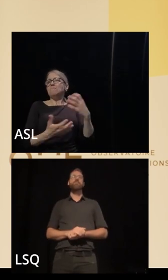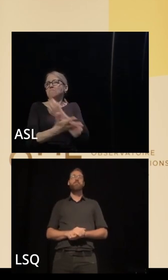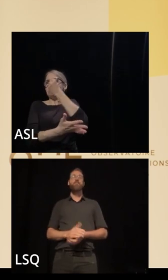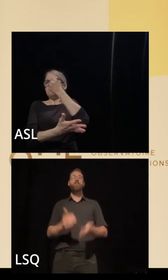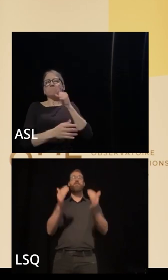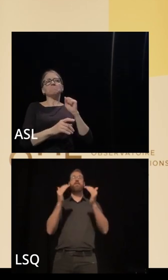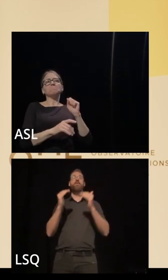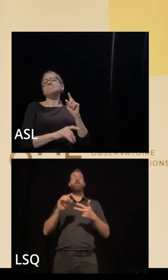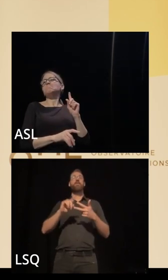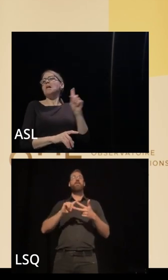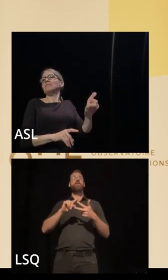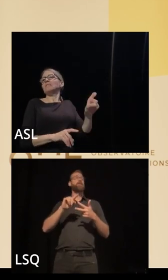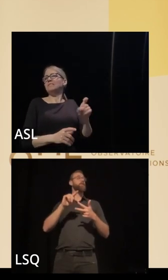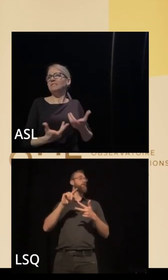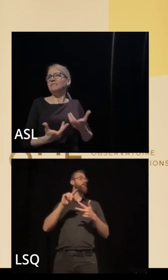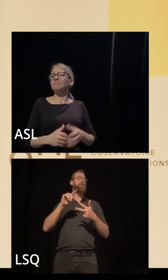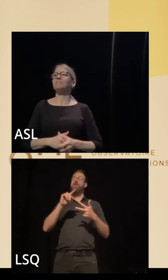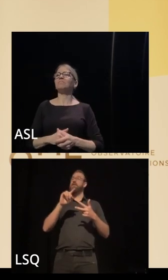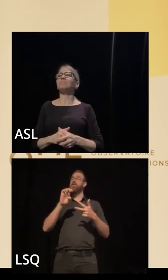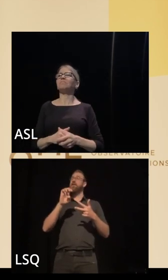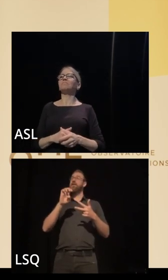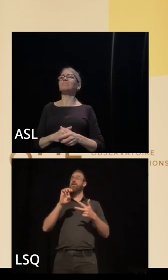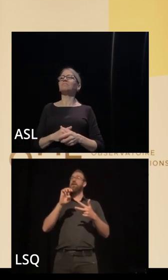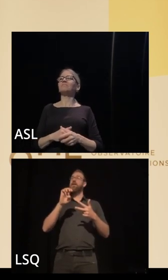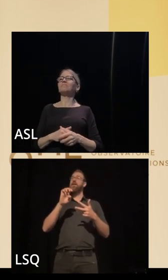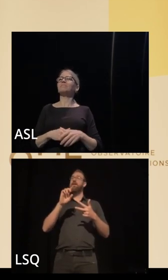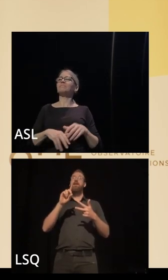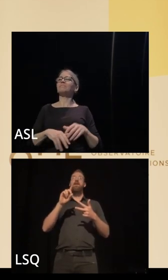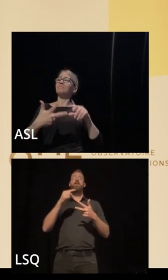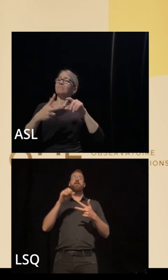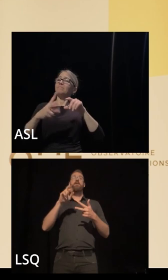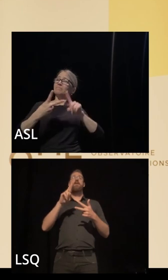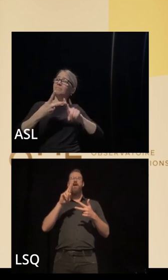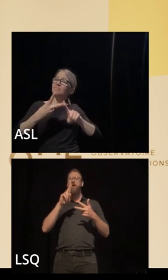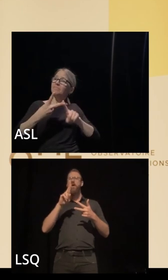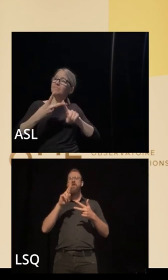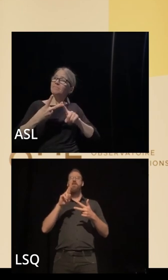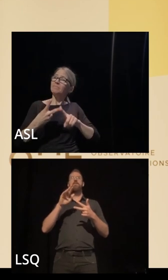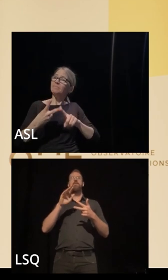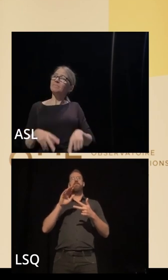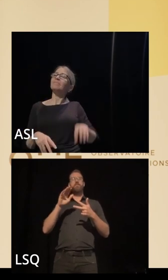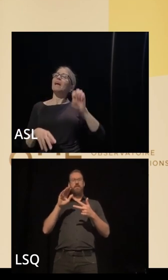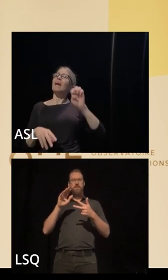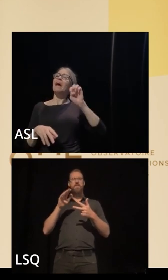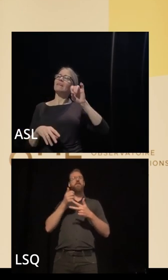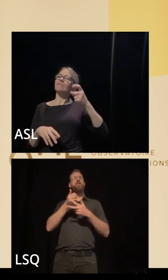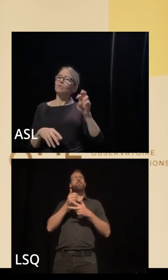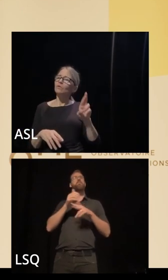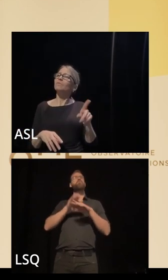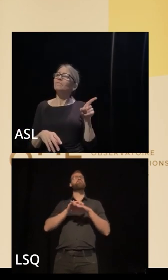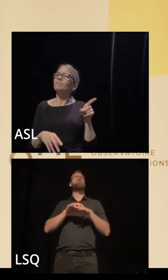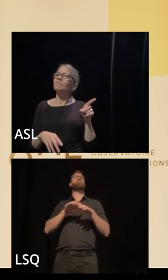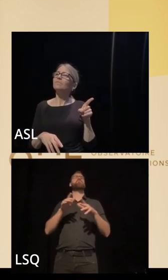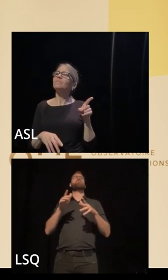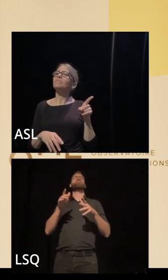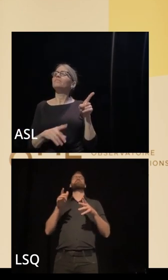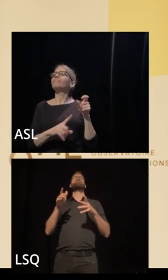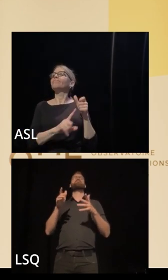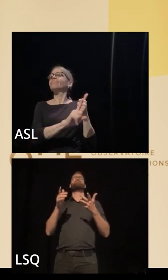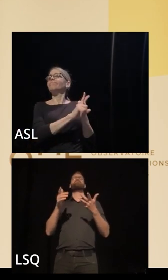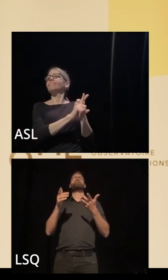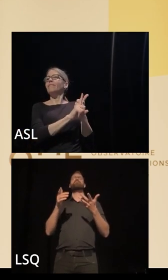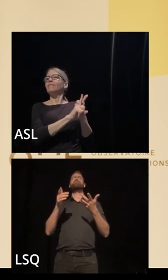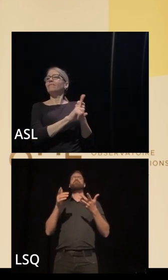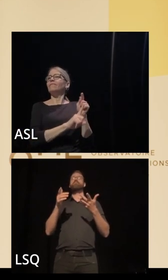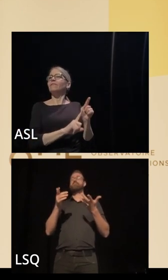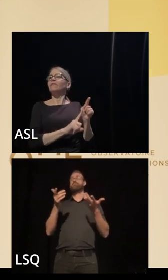Helga Massenati, je vous l'ai dit, qui est directrice et fondatrice de la structure Vitaminé Factoria.